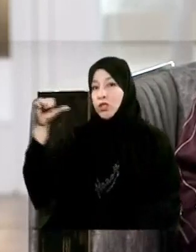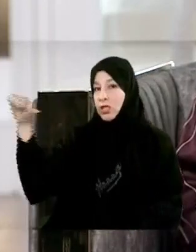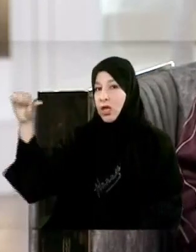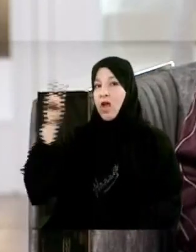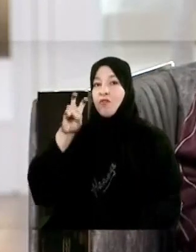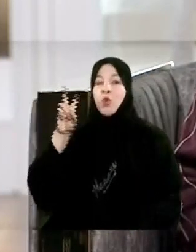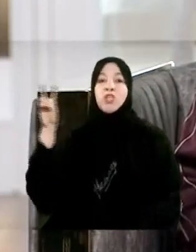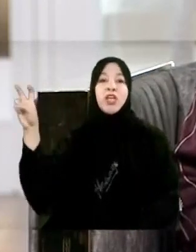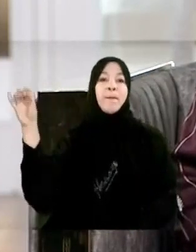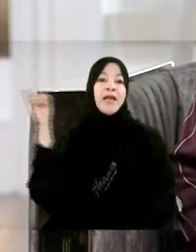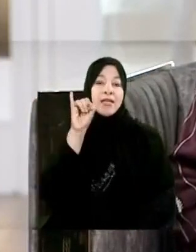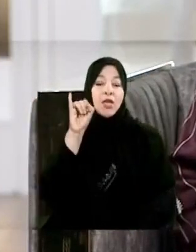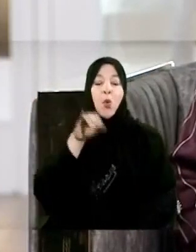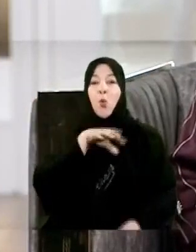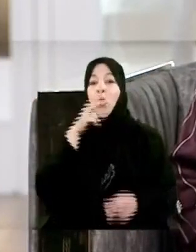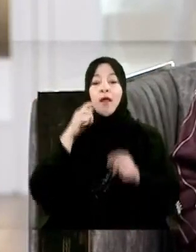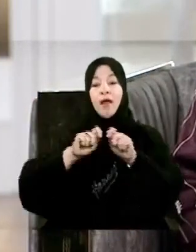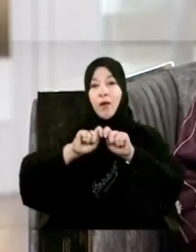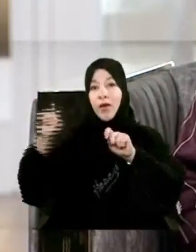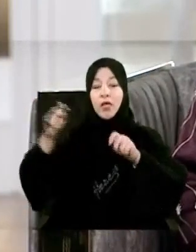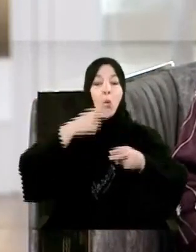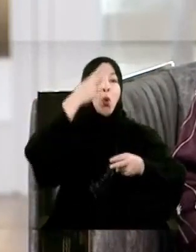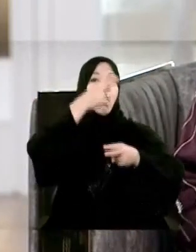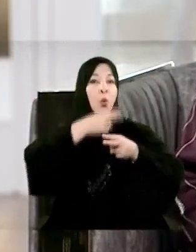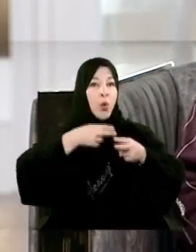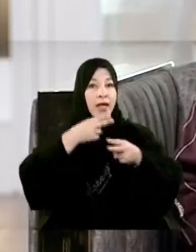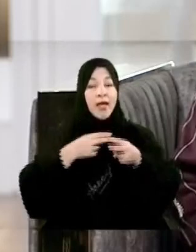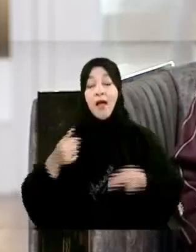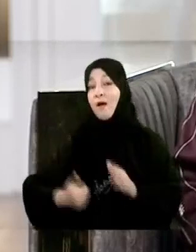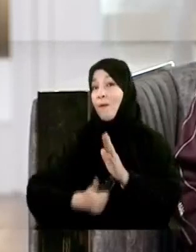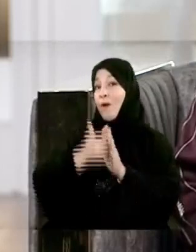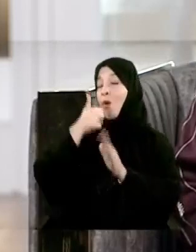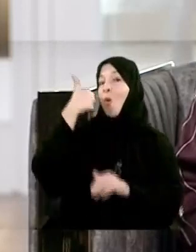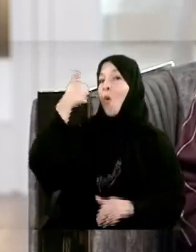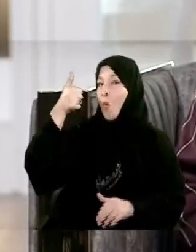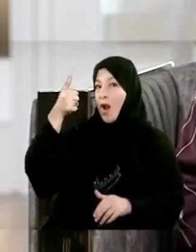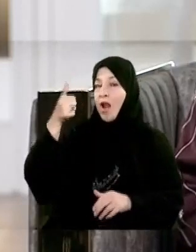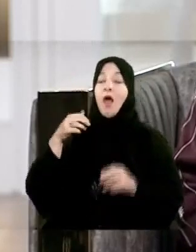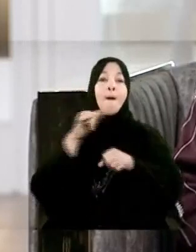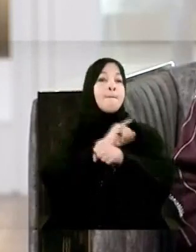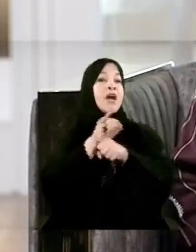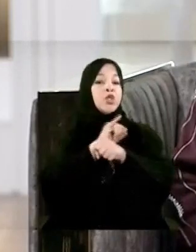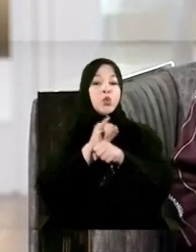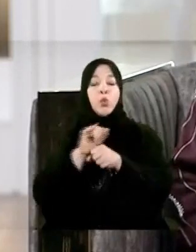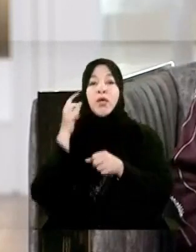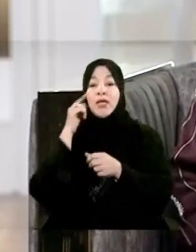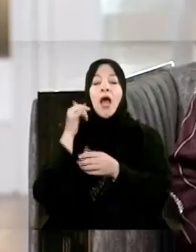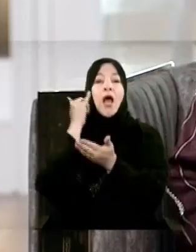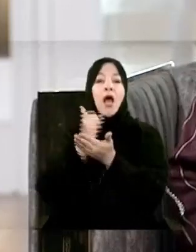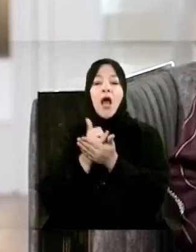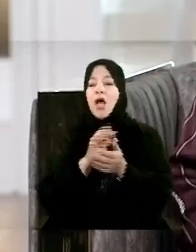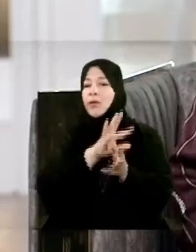2019-2020 ميلاديا، والتي اقيمت عن بعد بدوله الكويت المركز الاول في مشروع مكافحه فطر لاسي